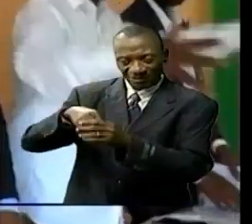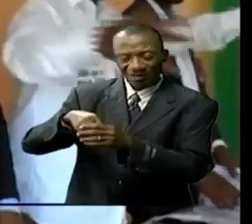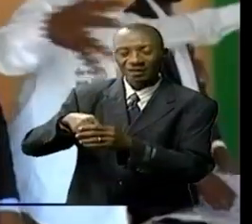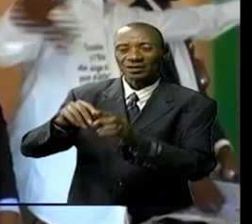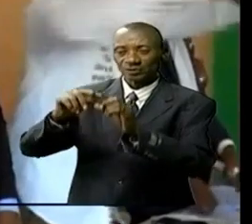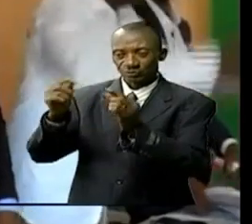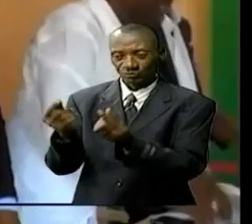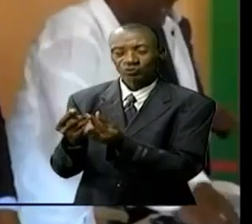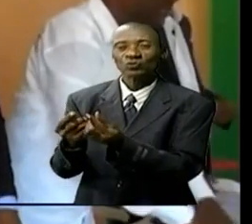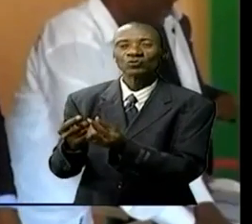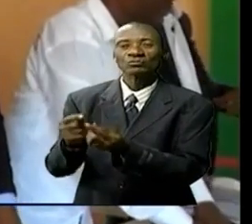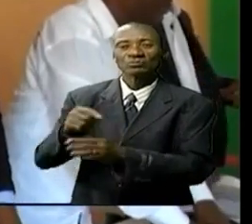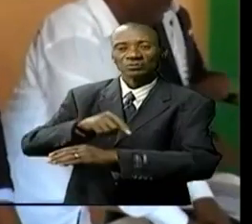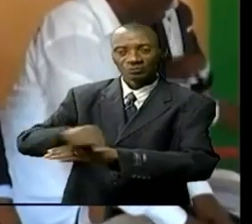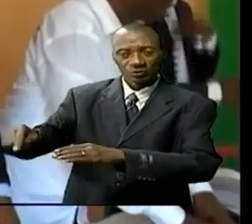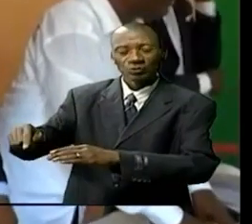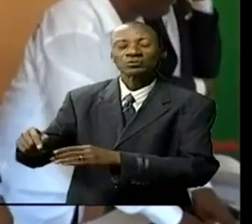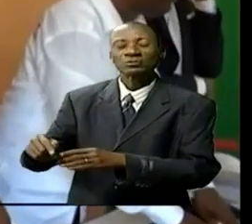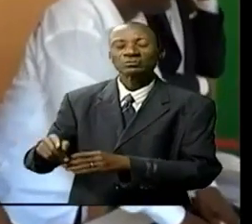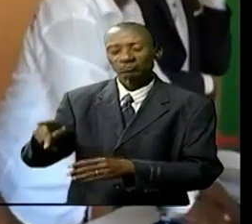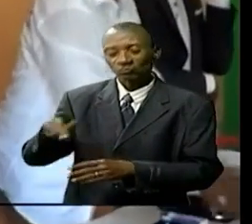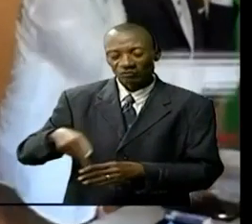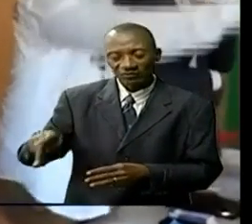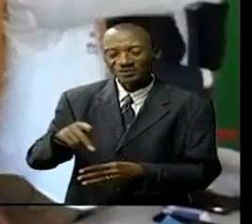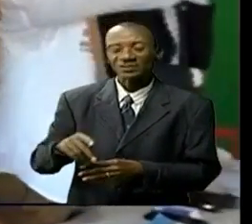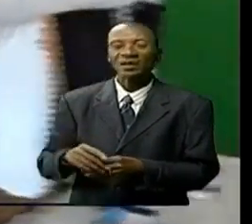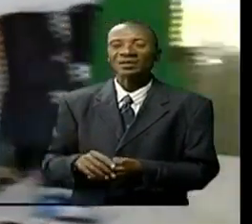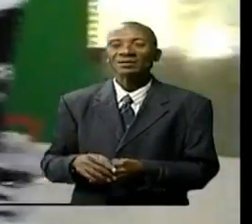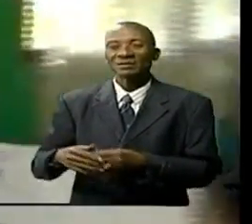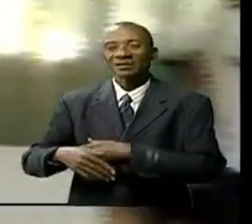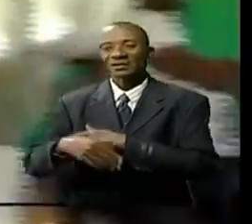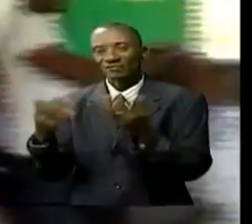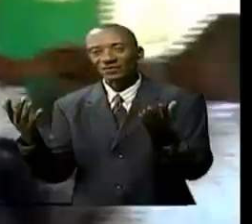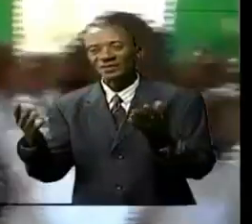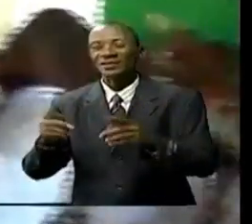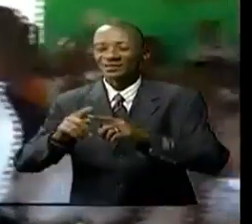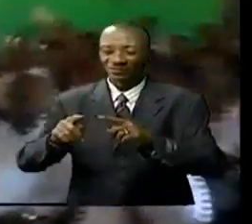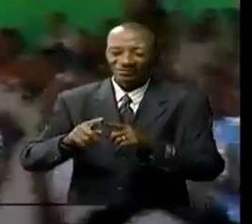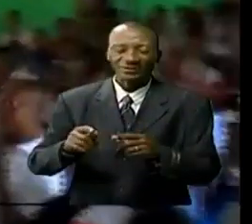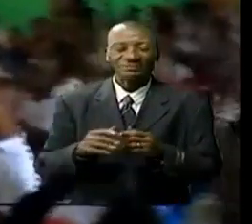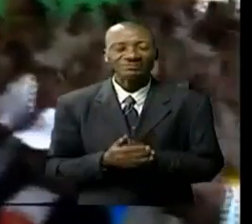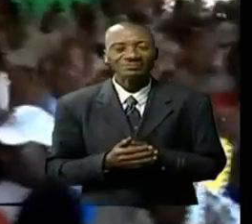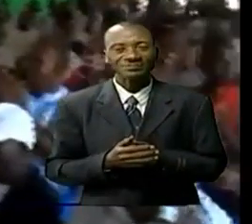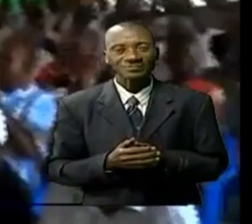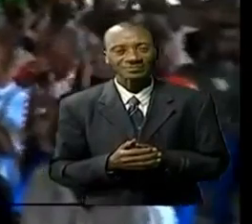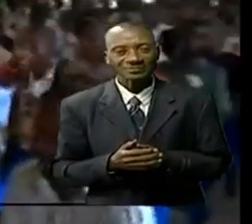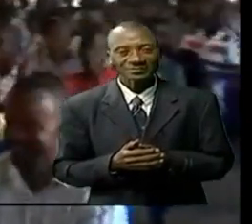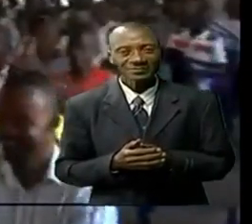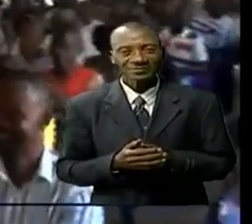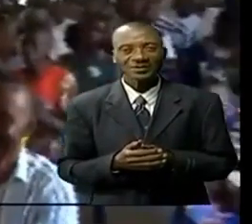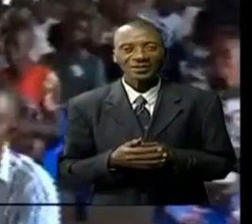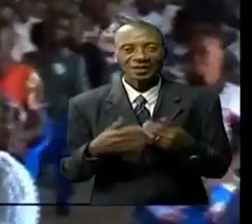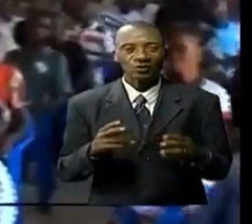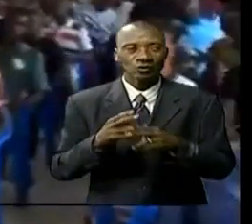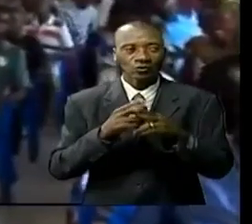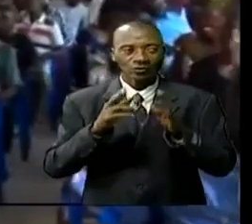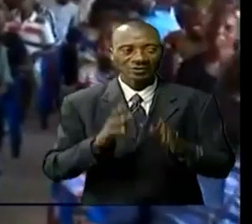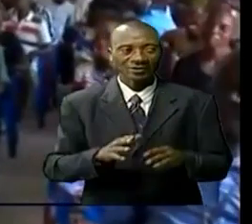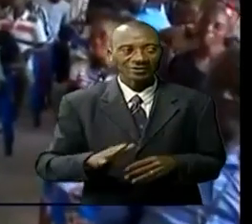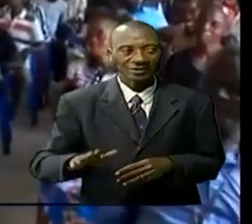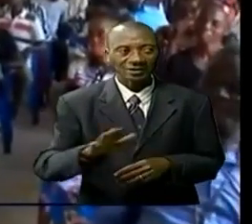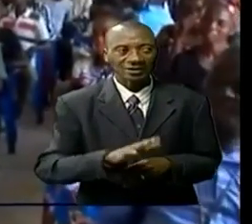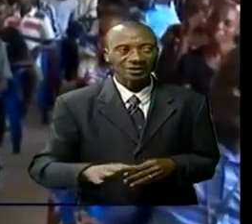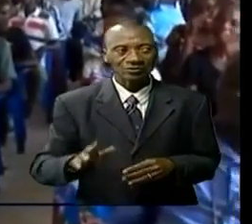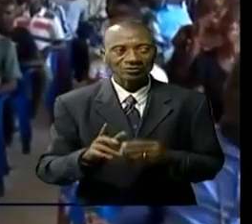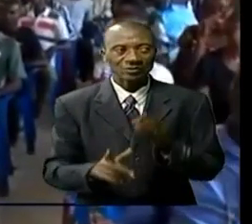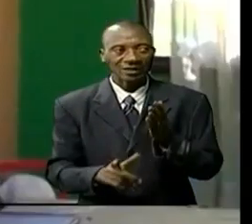provinciales urbain et territorial la cérémonie s'est déroulée en présence du coordonnateur national adjoint de